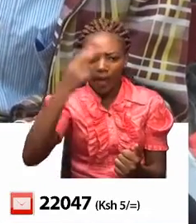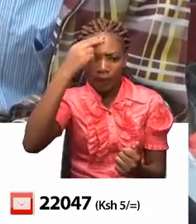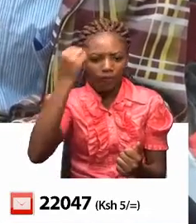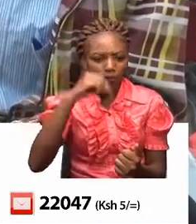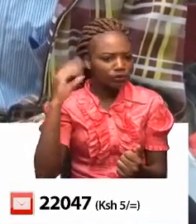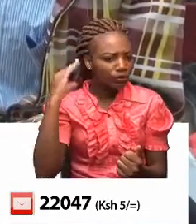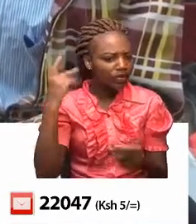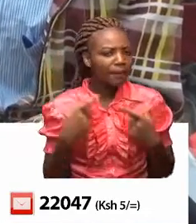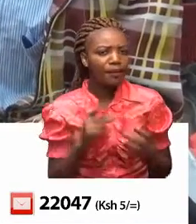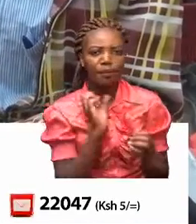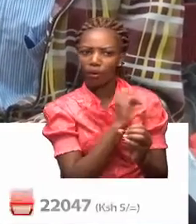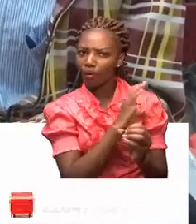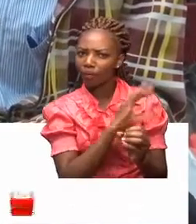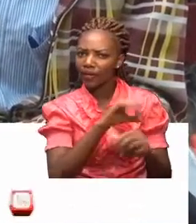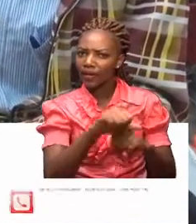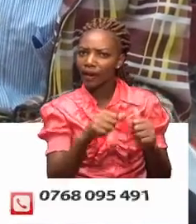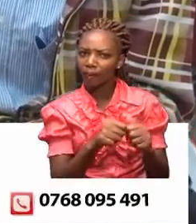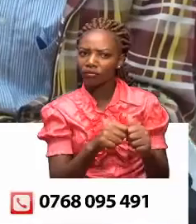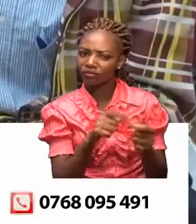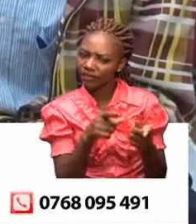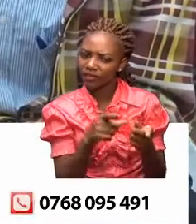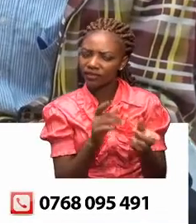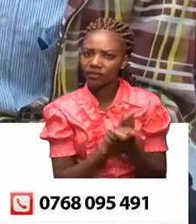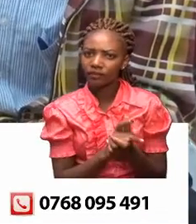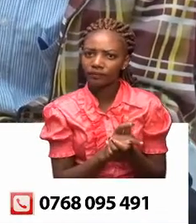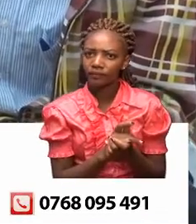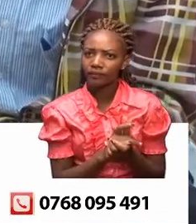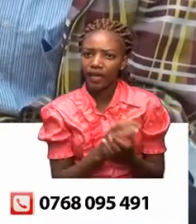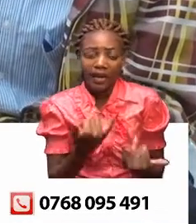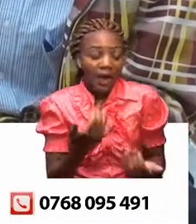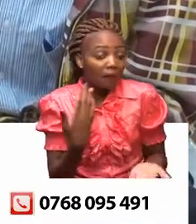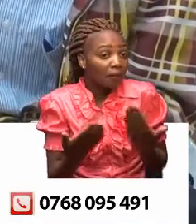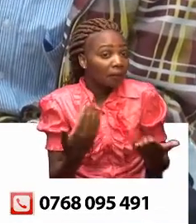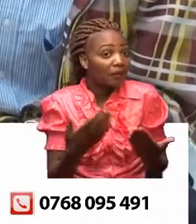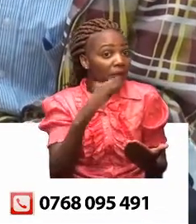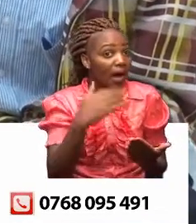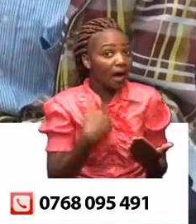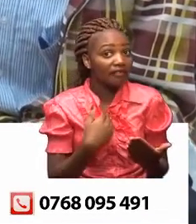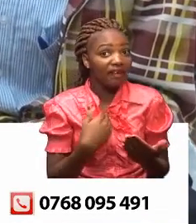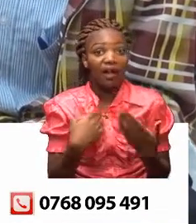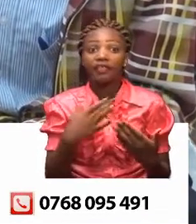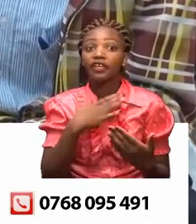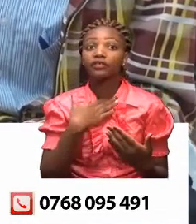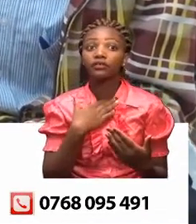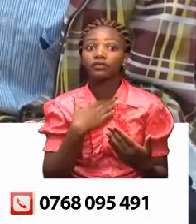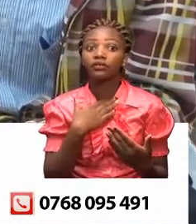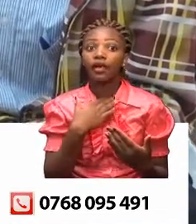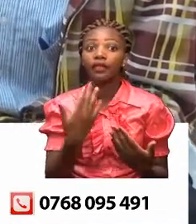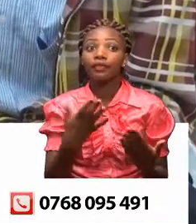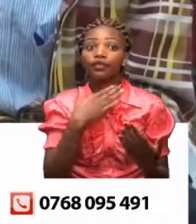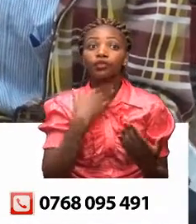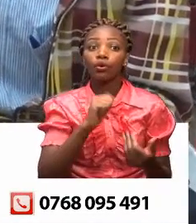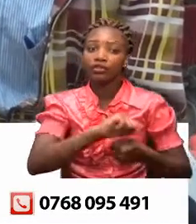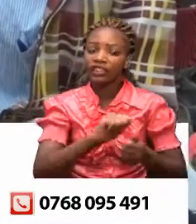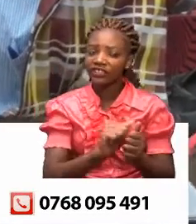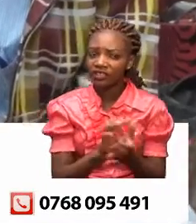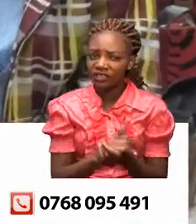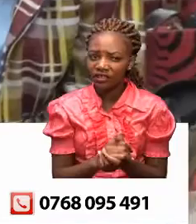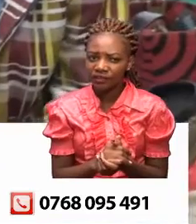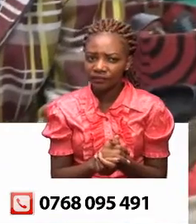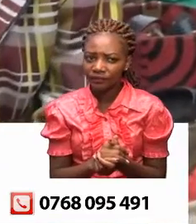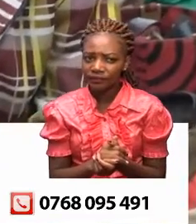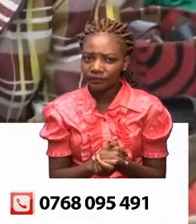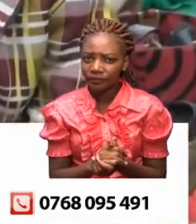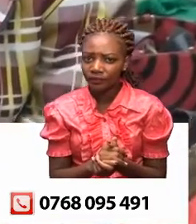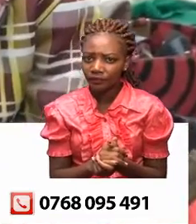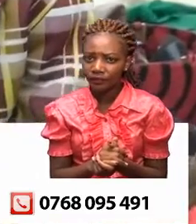hawaangaliwi, masuala yao haangaziwi katika baraza hilo. Je, labda kuna masuala ambayo labda mnaweza taka yaweze kubadilishwa? Okay, maswali